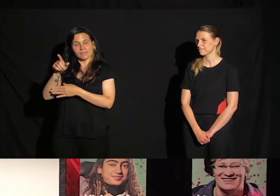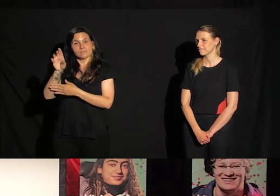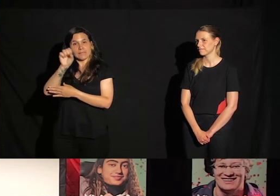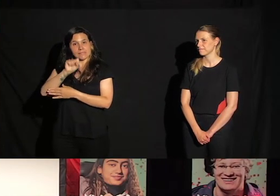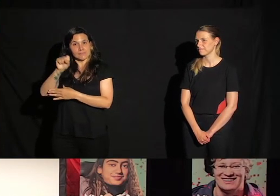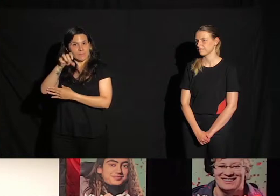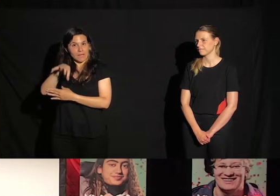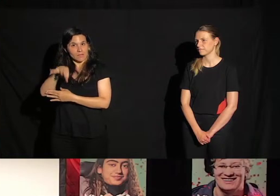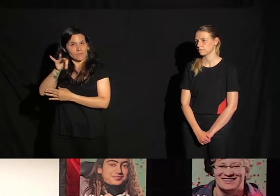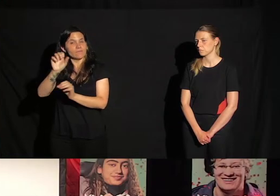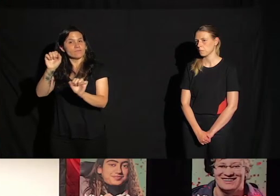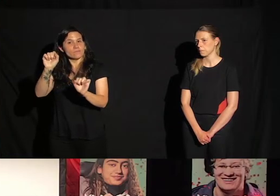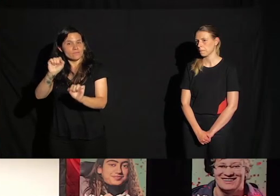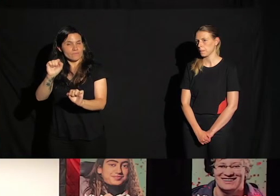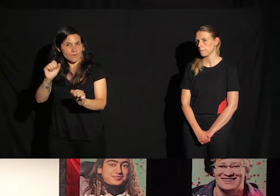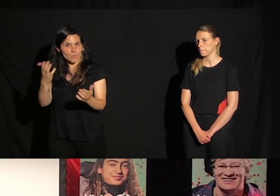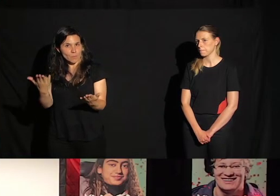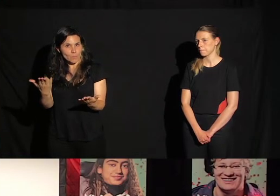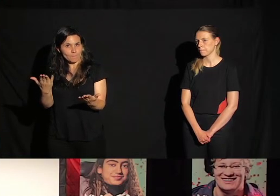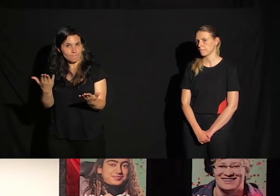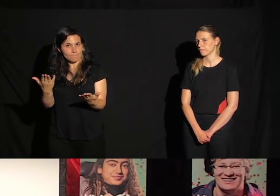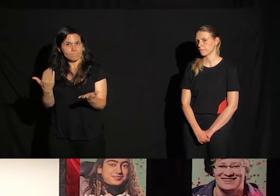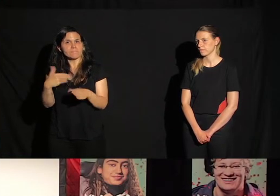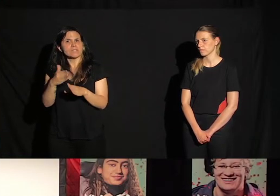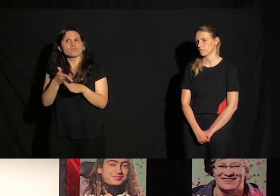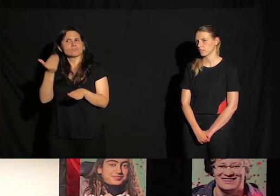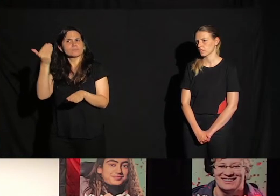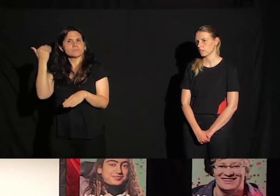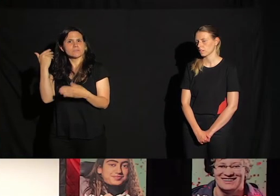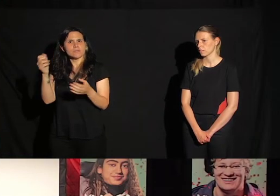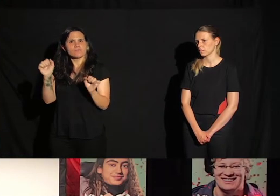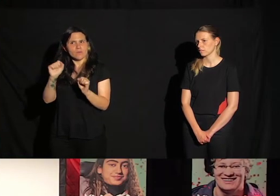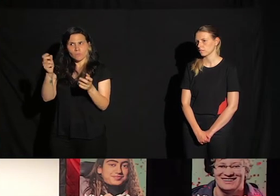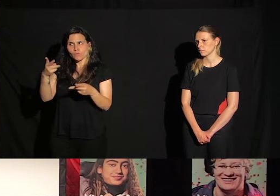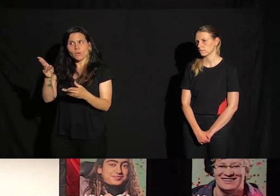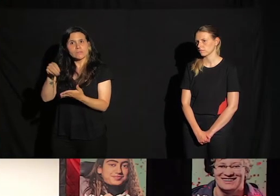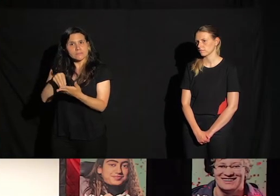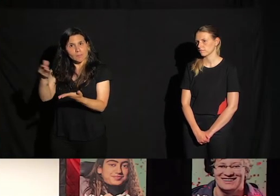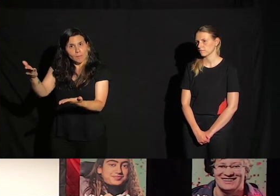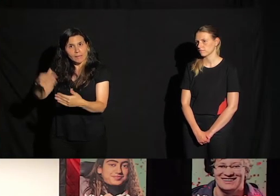Und man muss dazu sagen, ist schon längere Zeit her. Wieso seid ihr noch dabei?